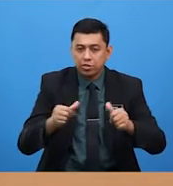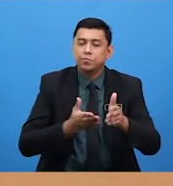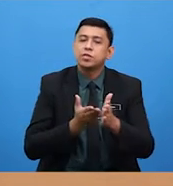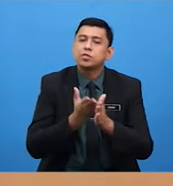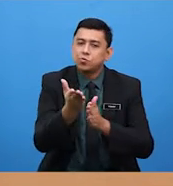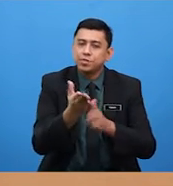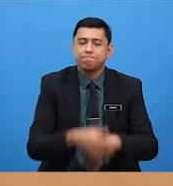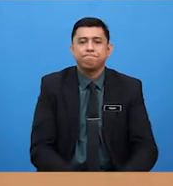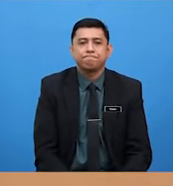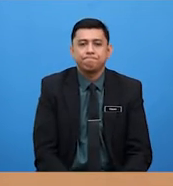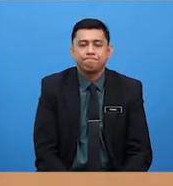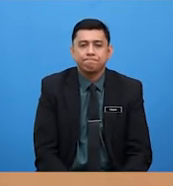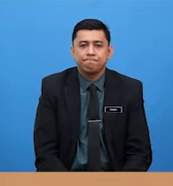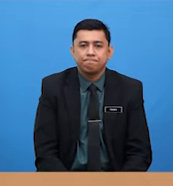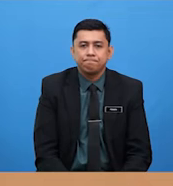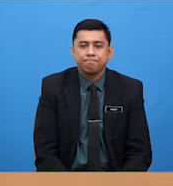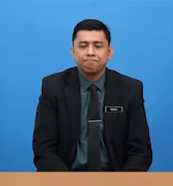seterusnya.